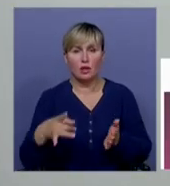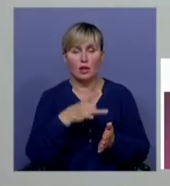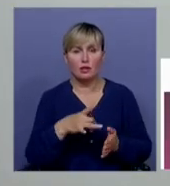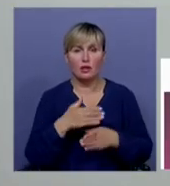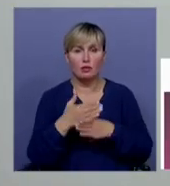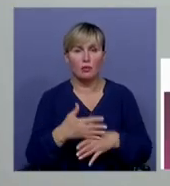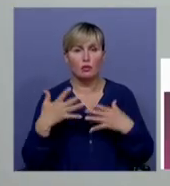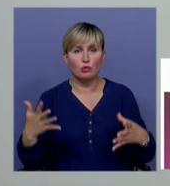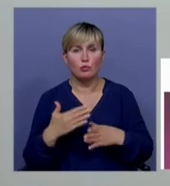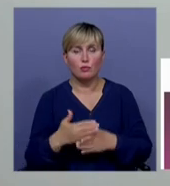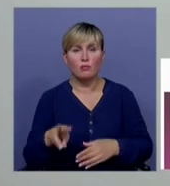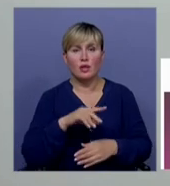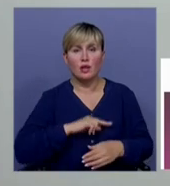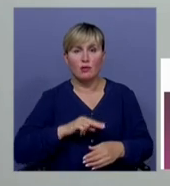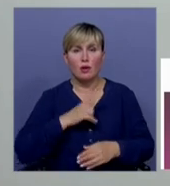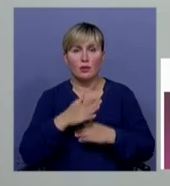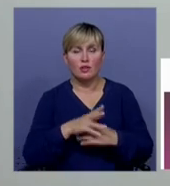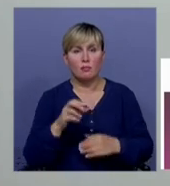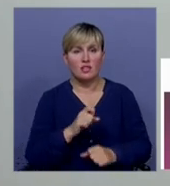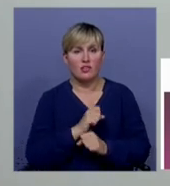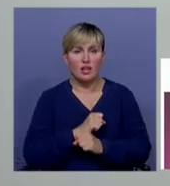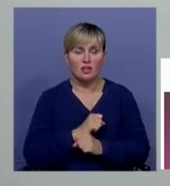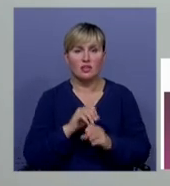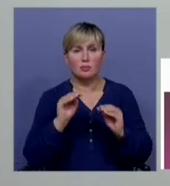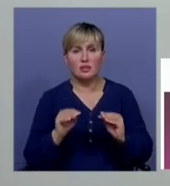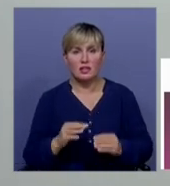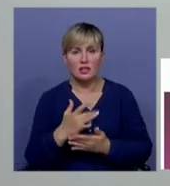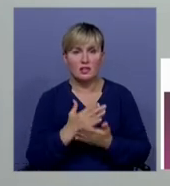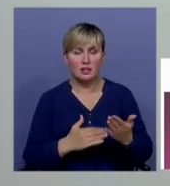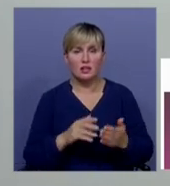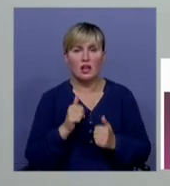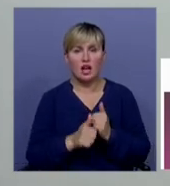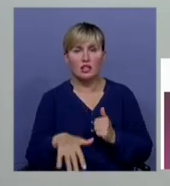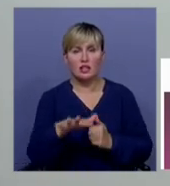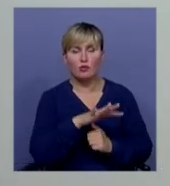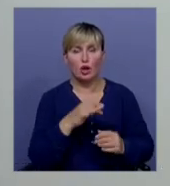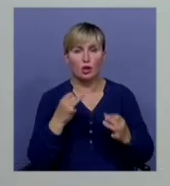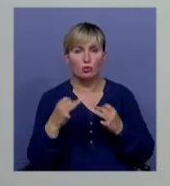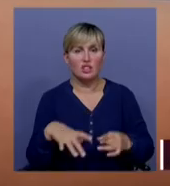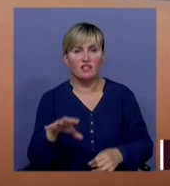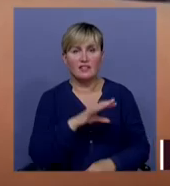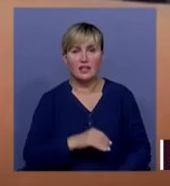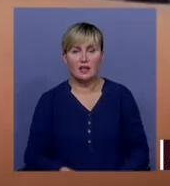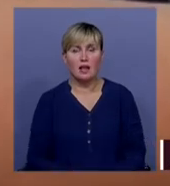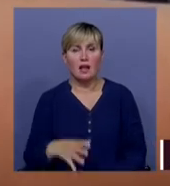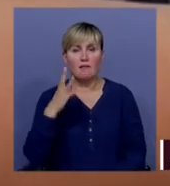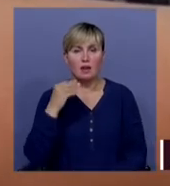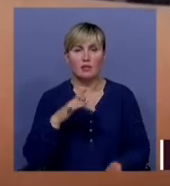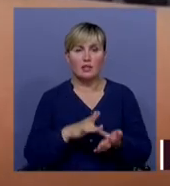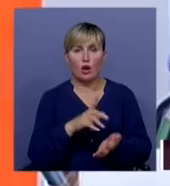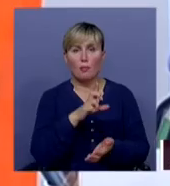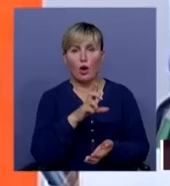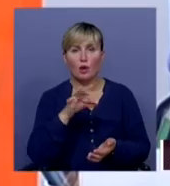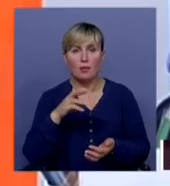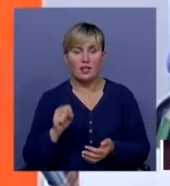оказали большую помощь. Мы работали почти без выходных, составляли списки, обходили каждый двор, консультировали всех. В Алматы центры «Бақытты